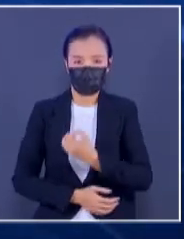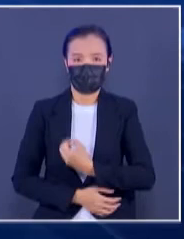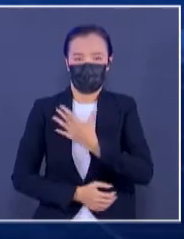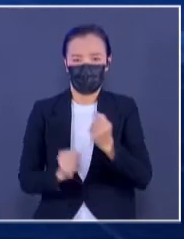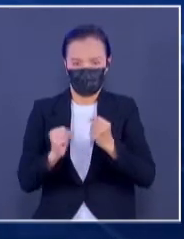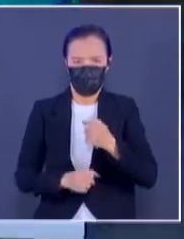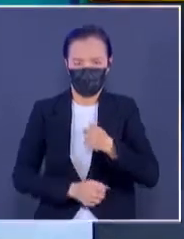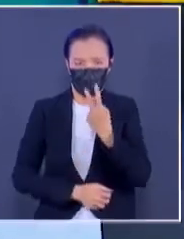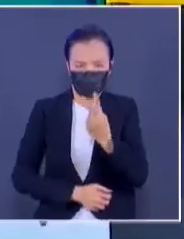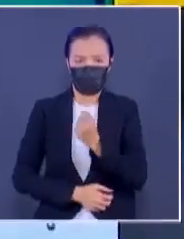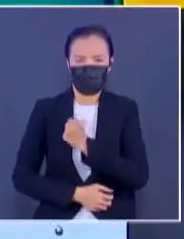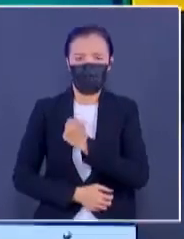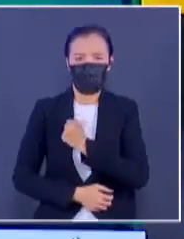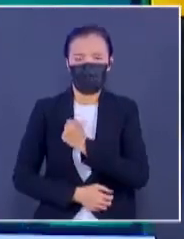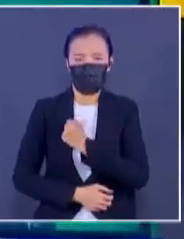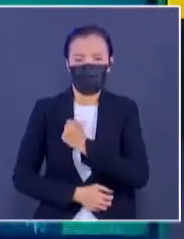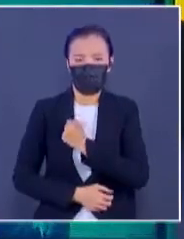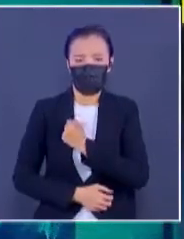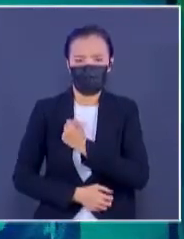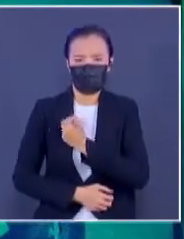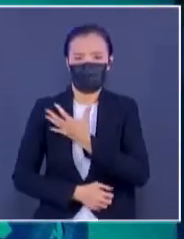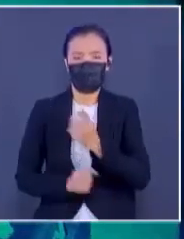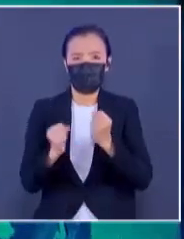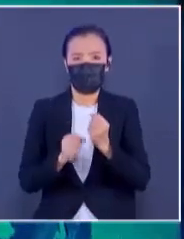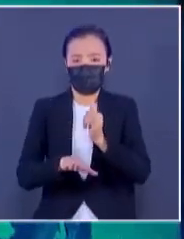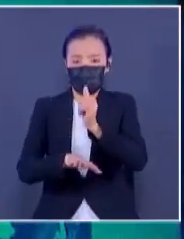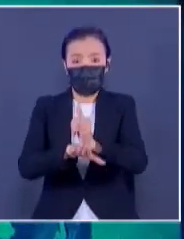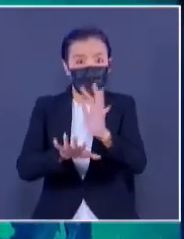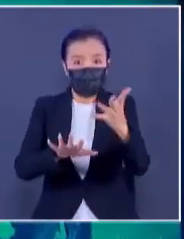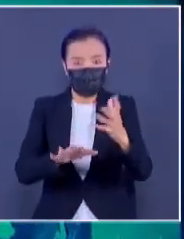เป็นเราเห็นก็ตกใจแต่ว่าไม่ได้มีอะไรอยู่ด้านในใช่ไหมคะพี่ ไม่มี สบายใจค่ะ